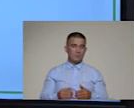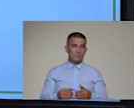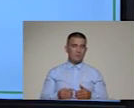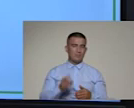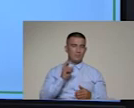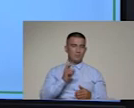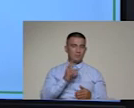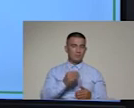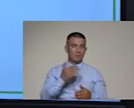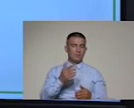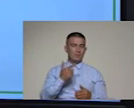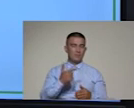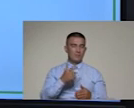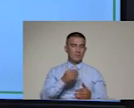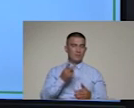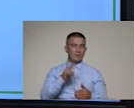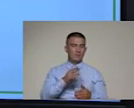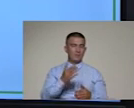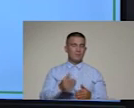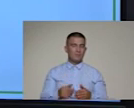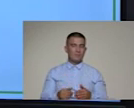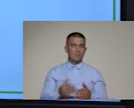Berilli gidroksiddan 2 ta.